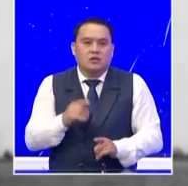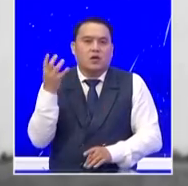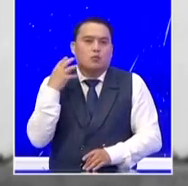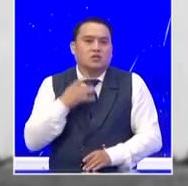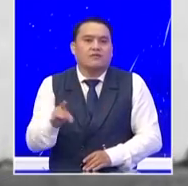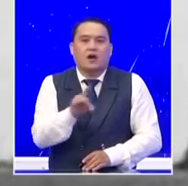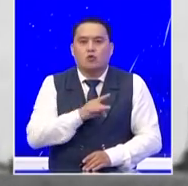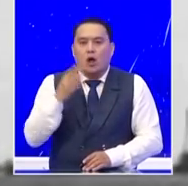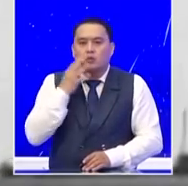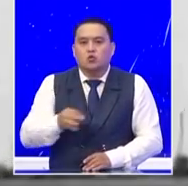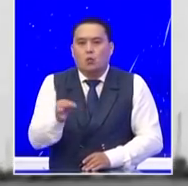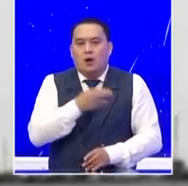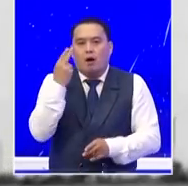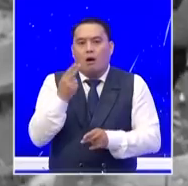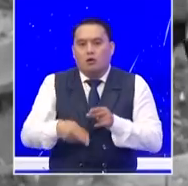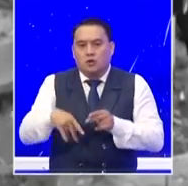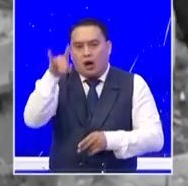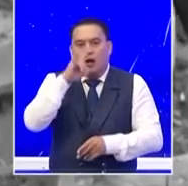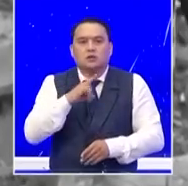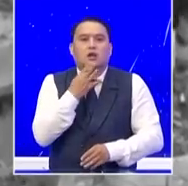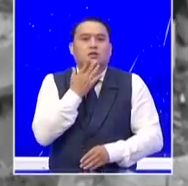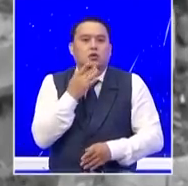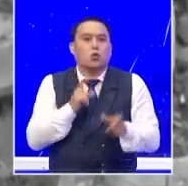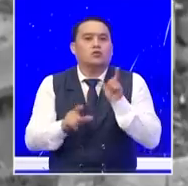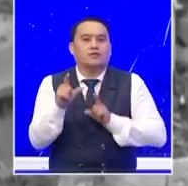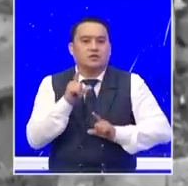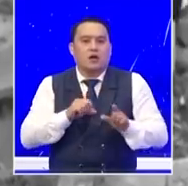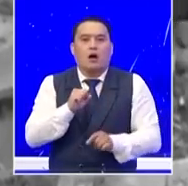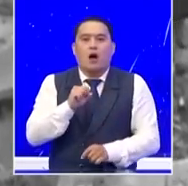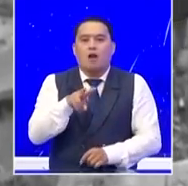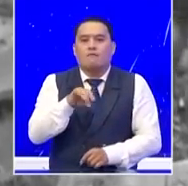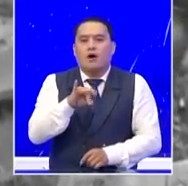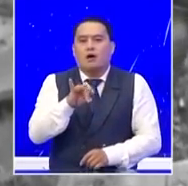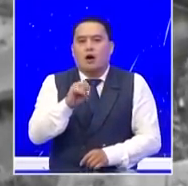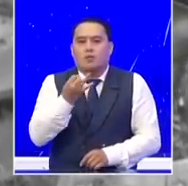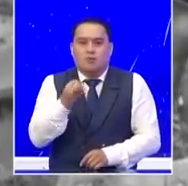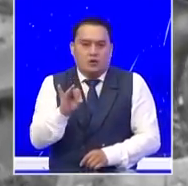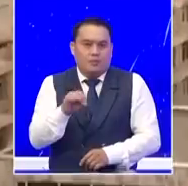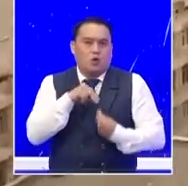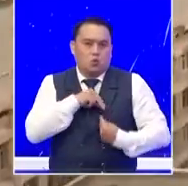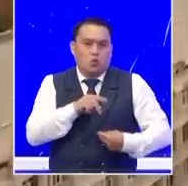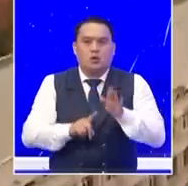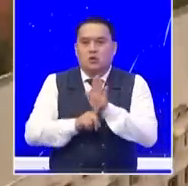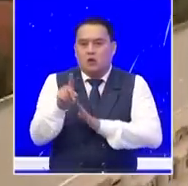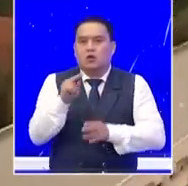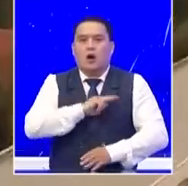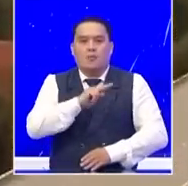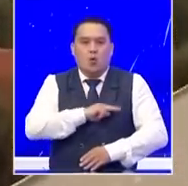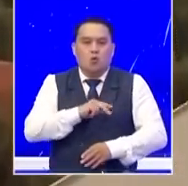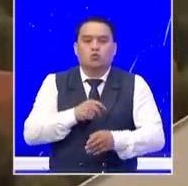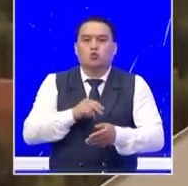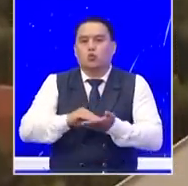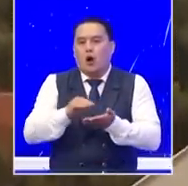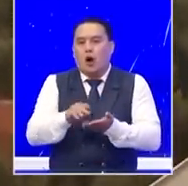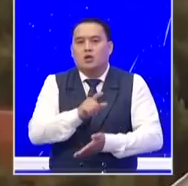Кирбулакского района Алматинской области. Окончил Казахский национальный университет имени Аль-Фараби. Трудовой путь начал с работы